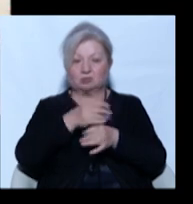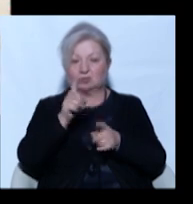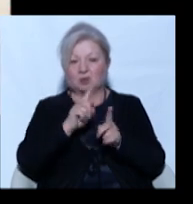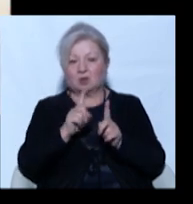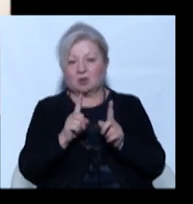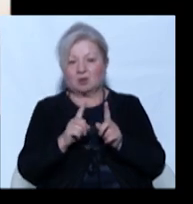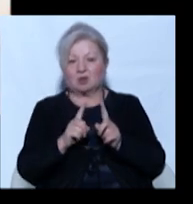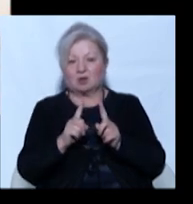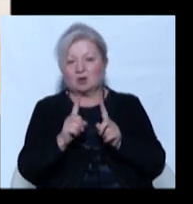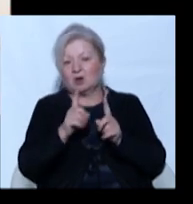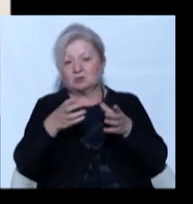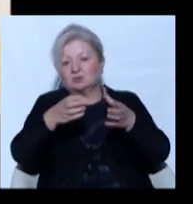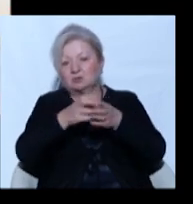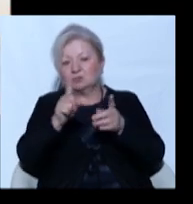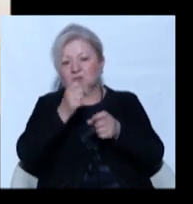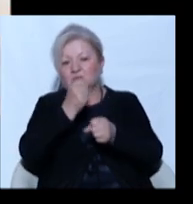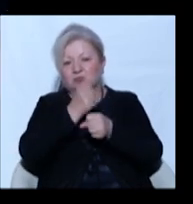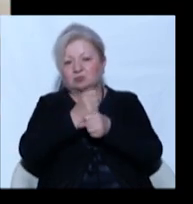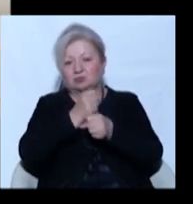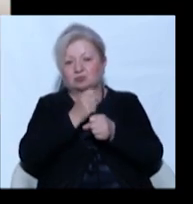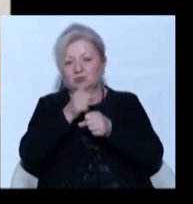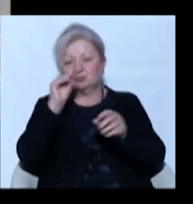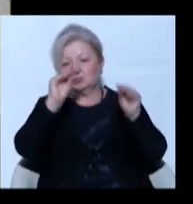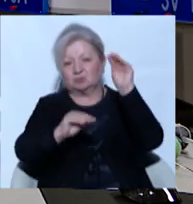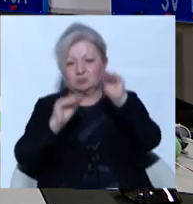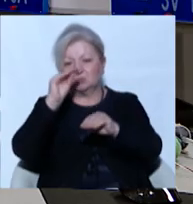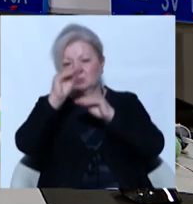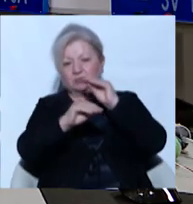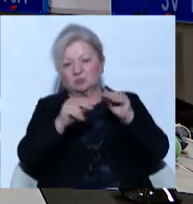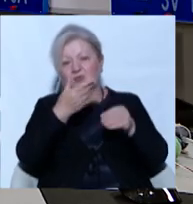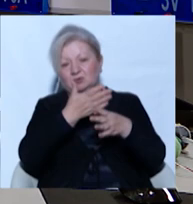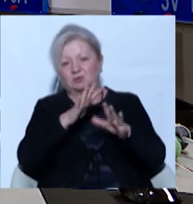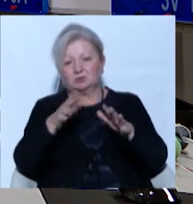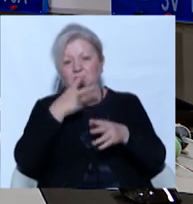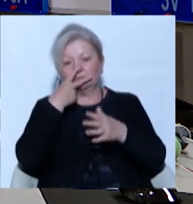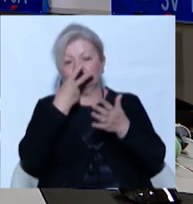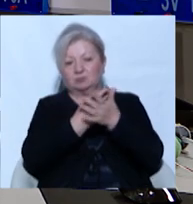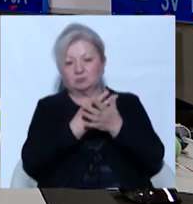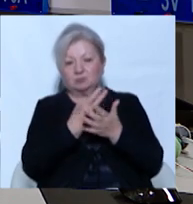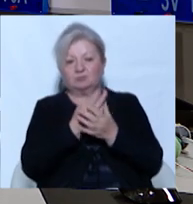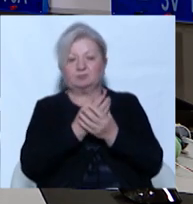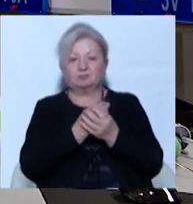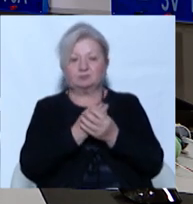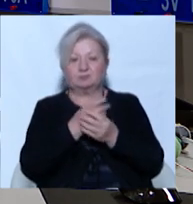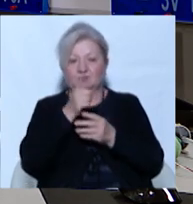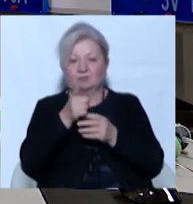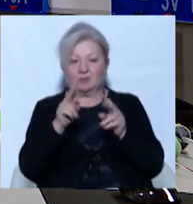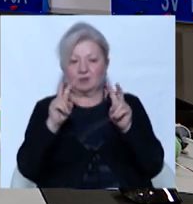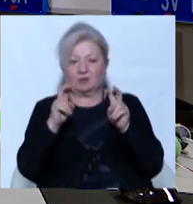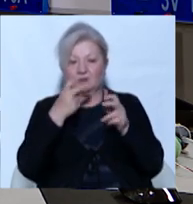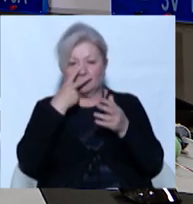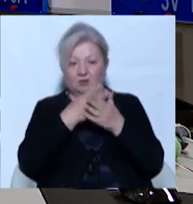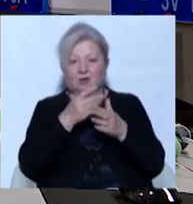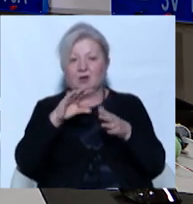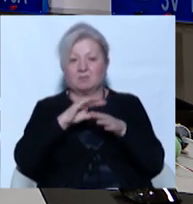რაღაცა ობიექტების გადაადგილება, დასაწყობება და ასე შემდეგ. მოდით შევხედოთ ამ თემას.